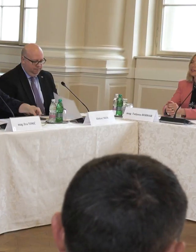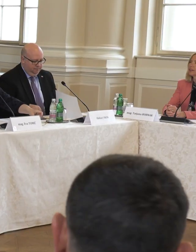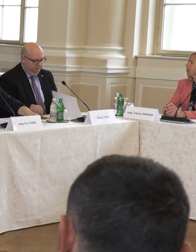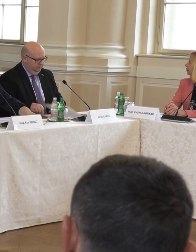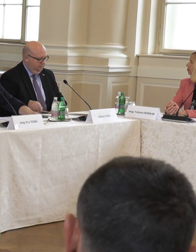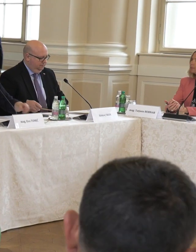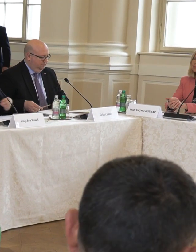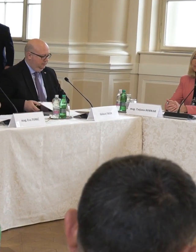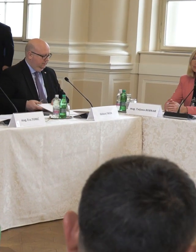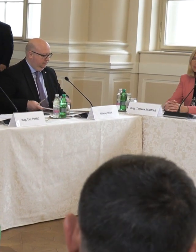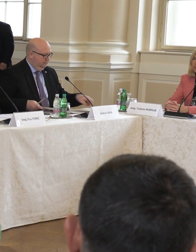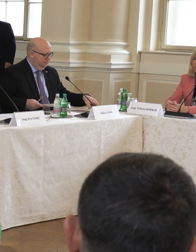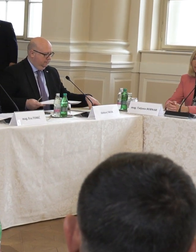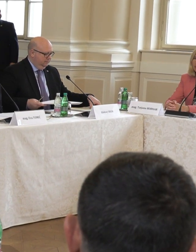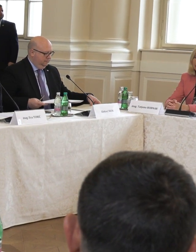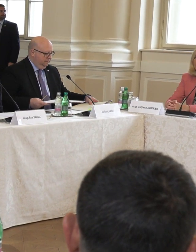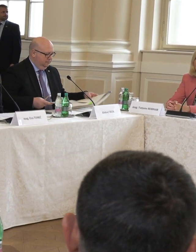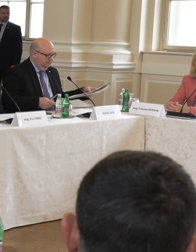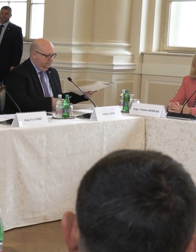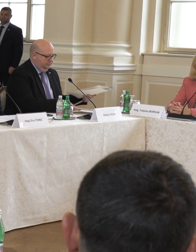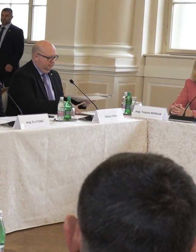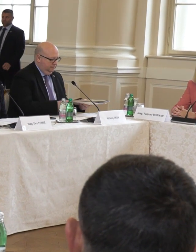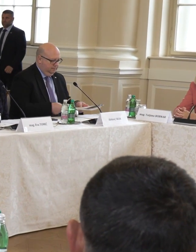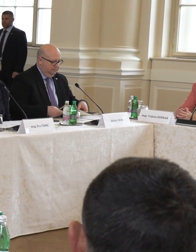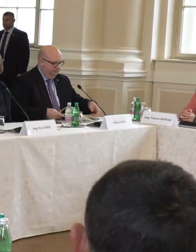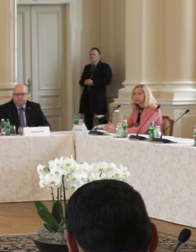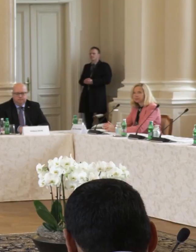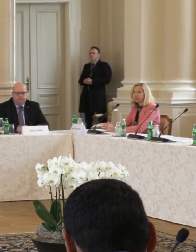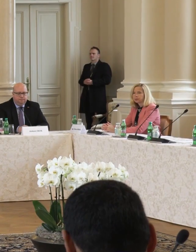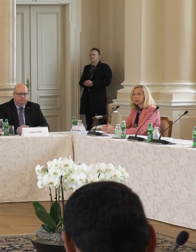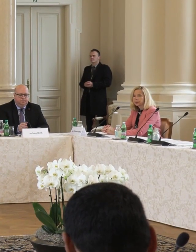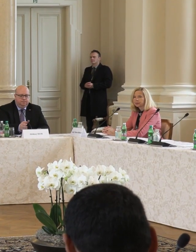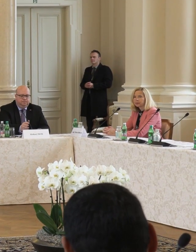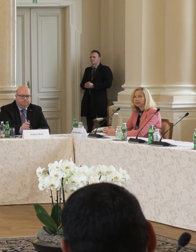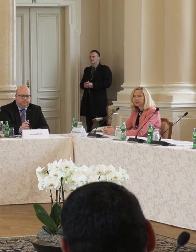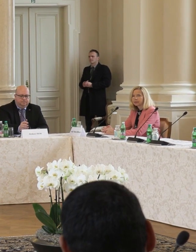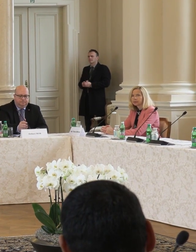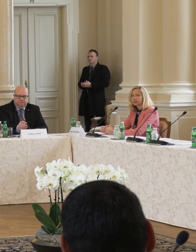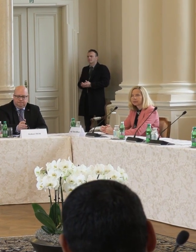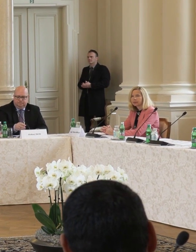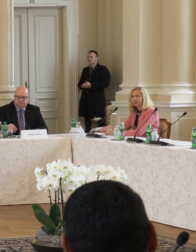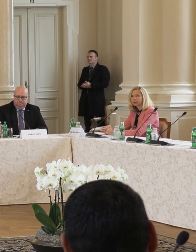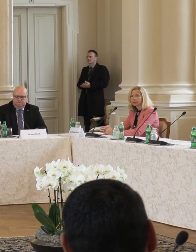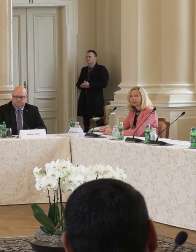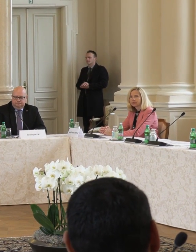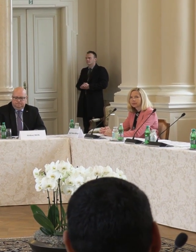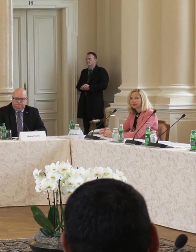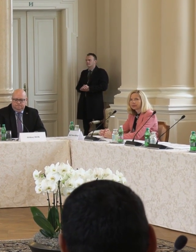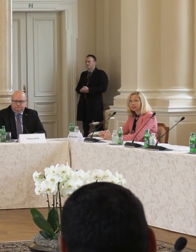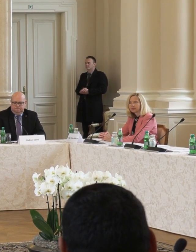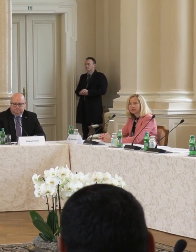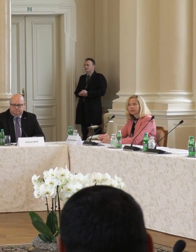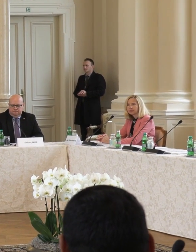Republike Slovenije, občinske svetnice in občinski svetniki, in jezikovno identiteto vsakega pripadnika